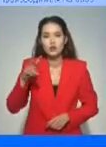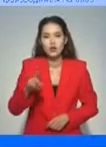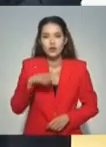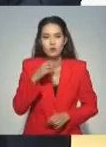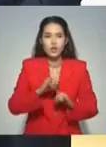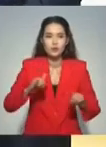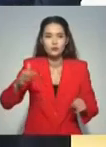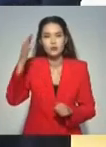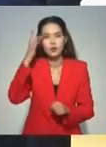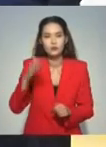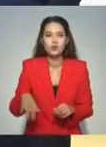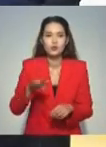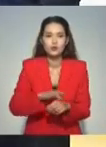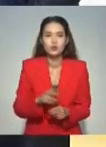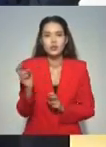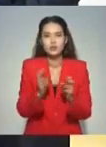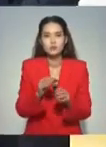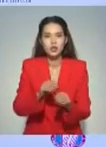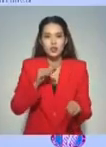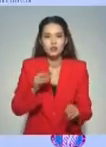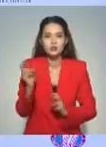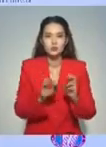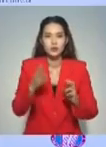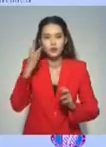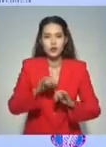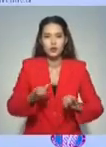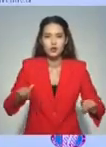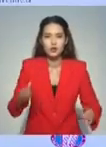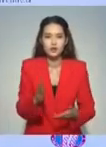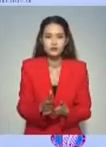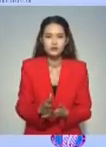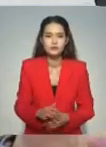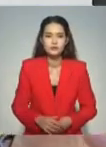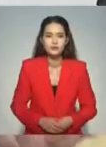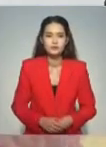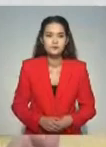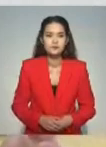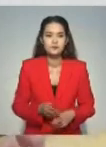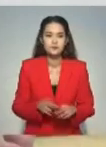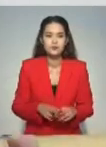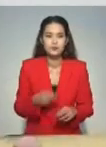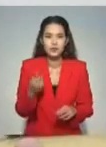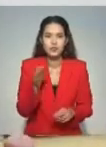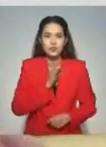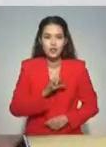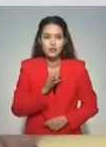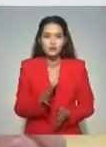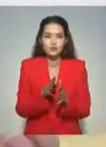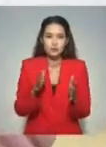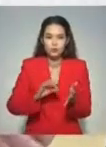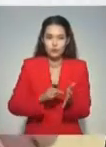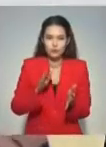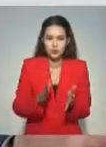увеличивать долю отечественной машиностроительной продукции. В Америке, в Италии, в Австрии, в Швейцарии наши специалисты прошли обучение